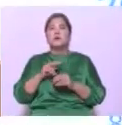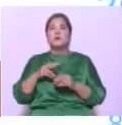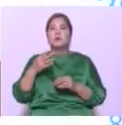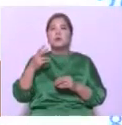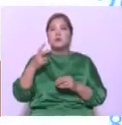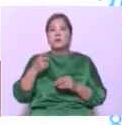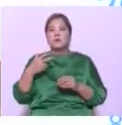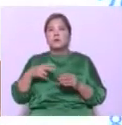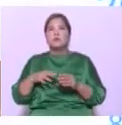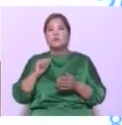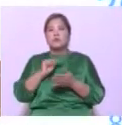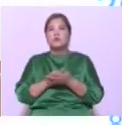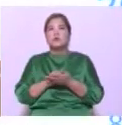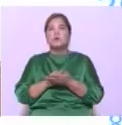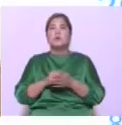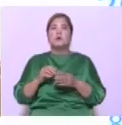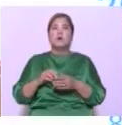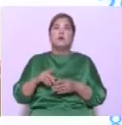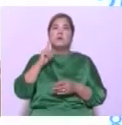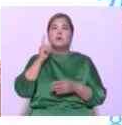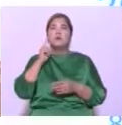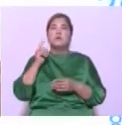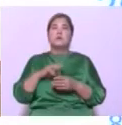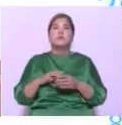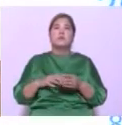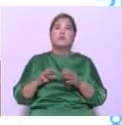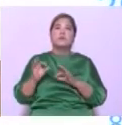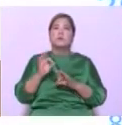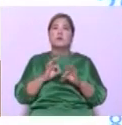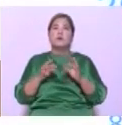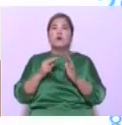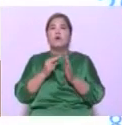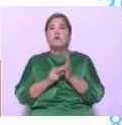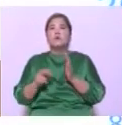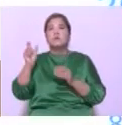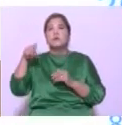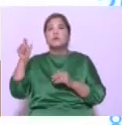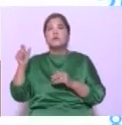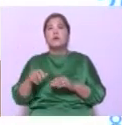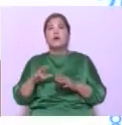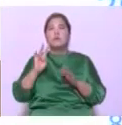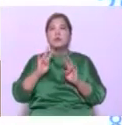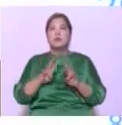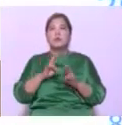них трудоустроены на Молодежную практику были направлены 8 специалистов на постоянное рабочи